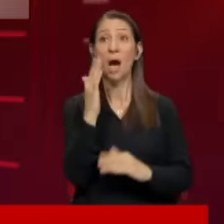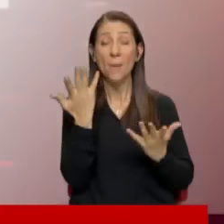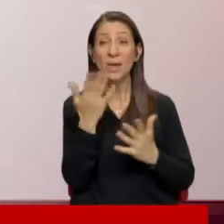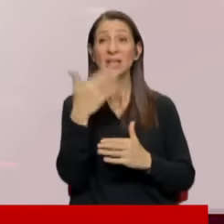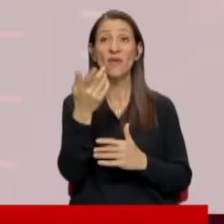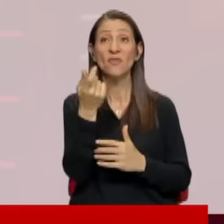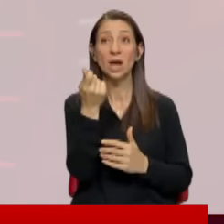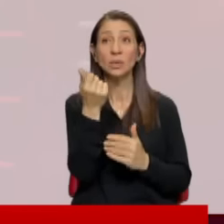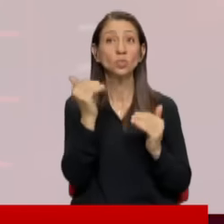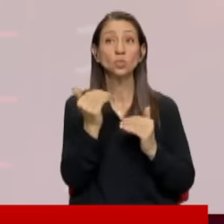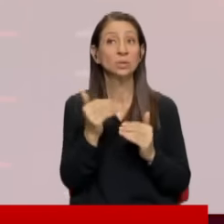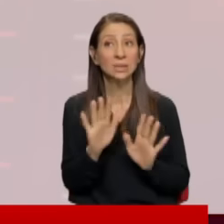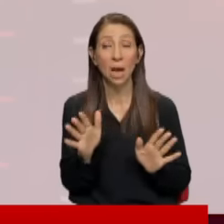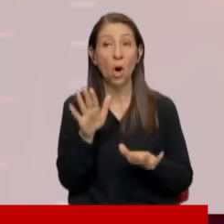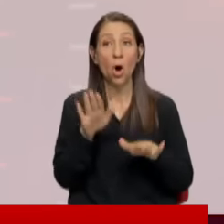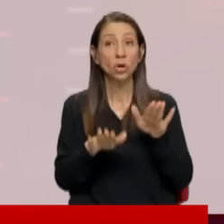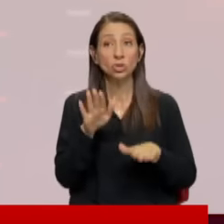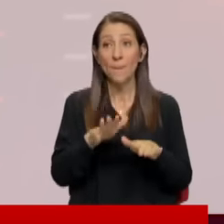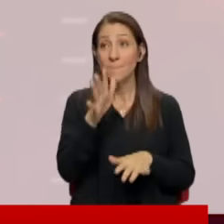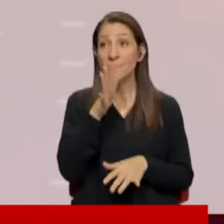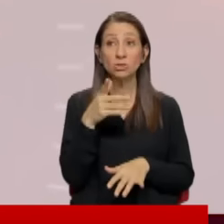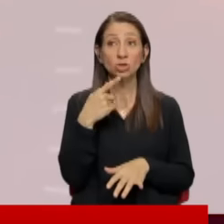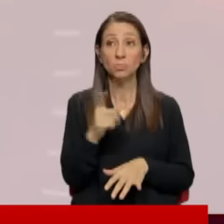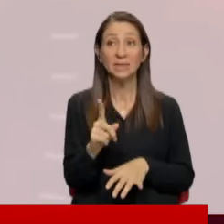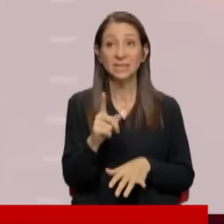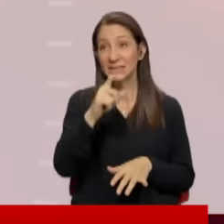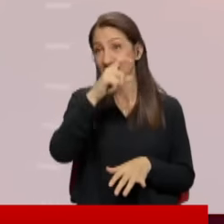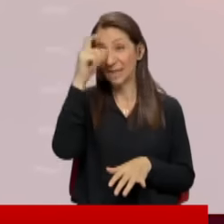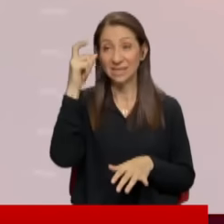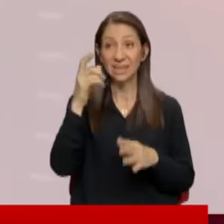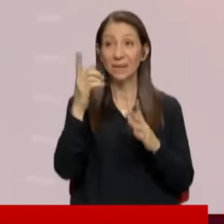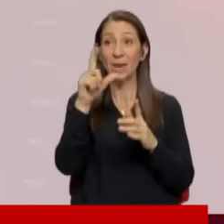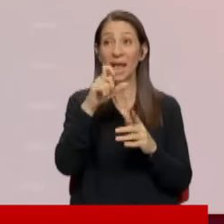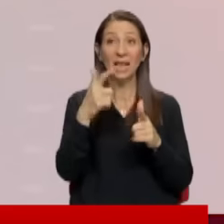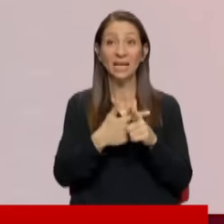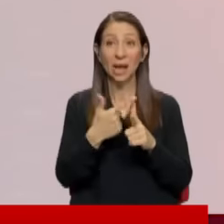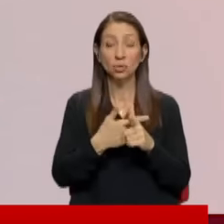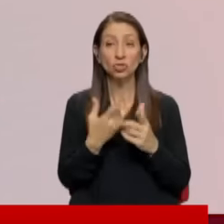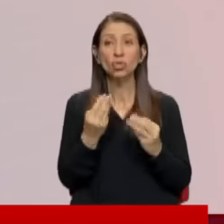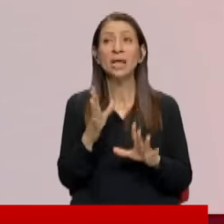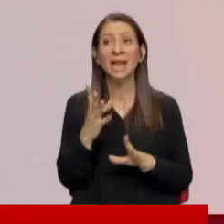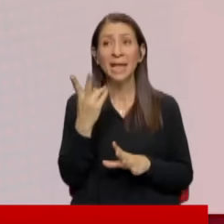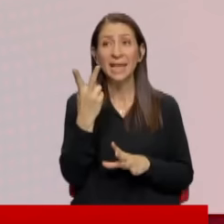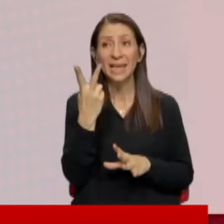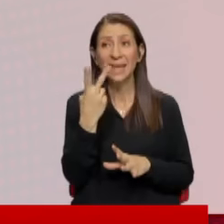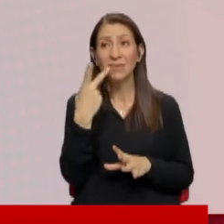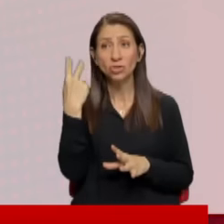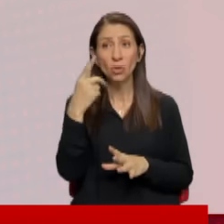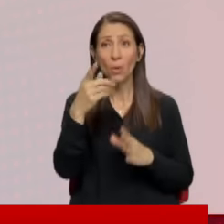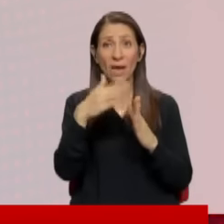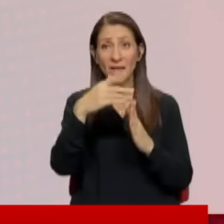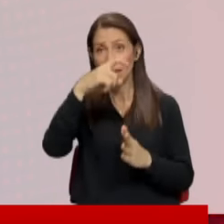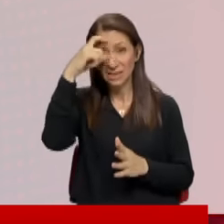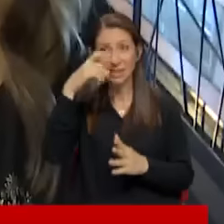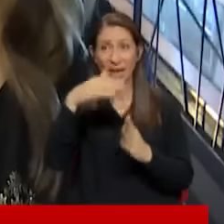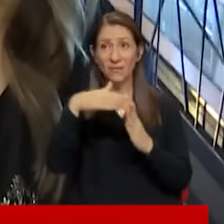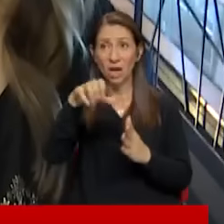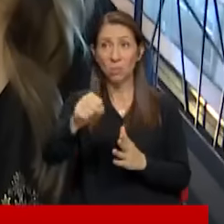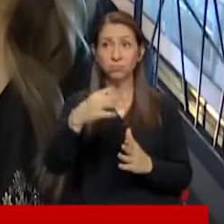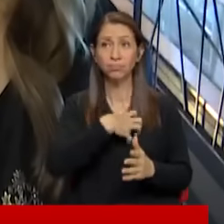diğer fiyatlar da ucuz değil. Ortalama 500 bin lira yazlıklarda aylık kira. Çok değil, 2 yıl önce bu paraya yazlık